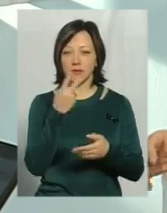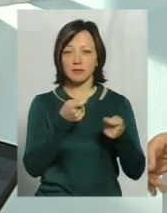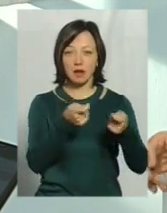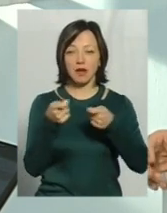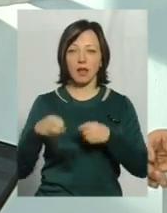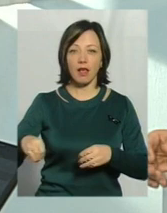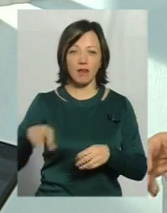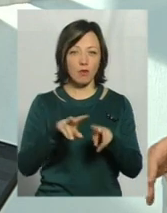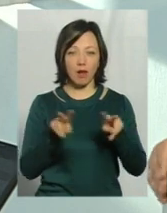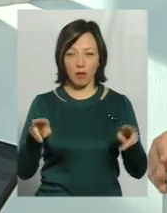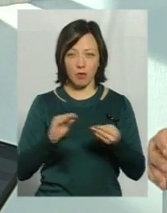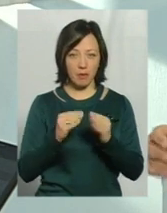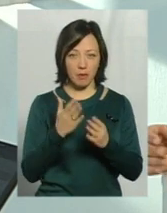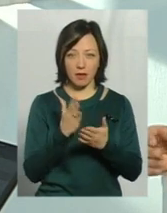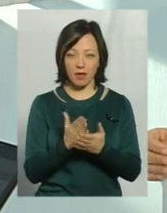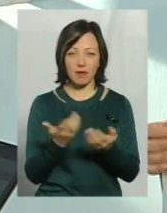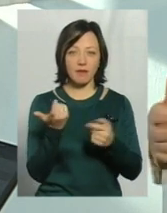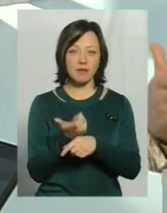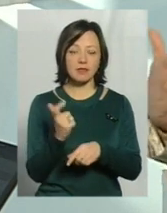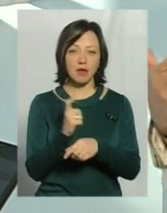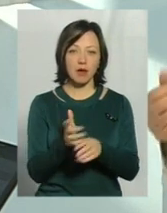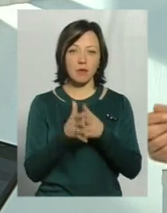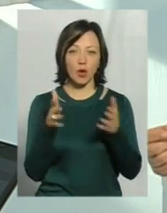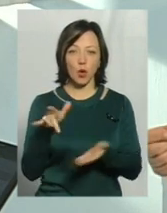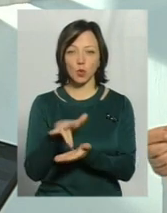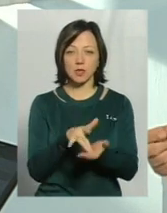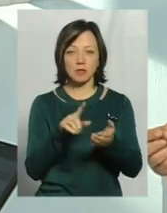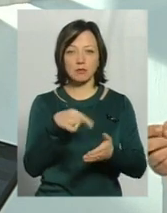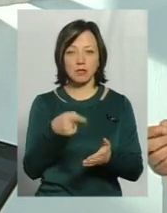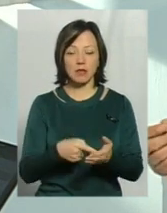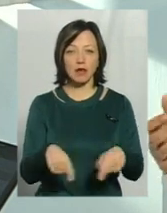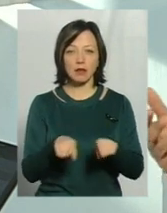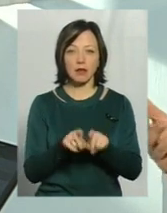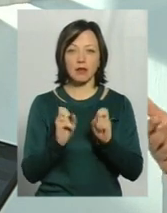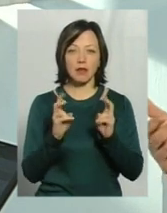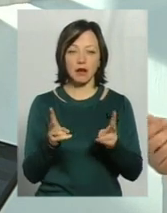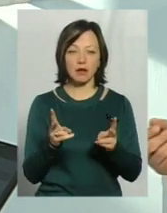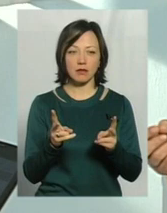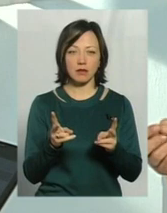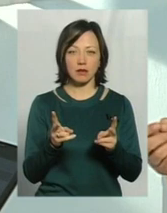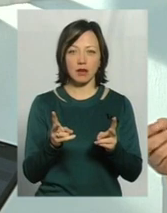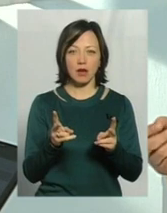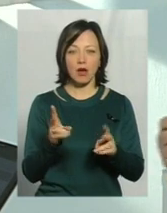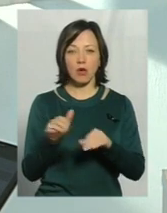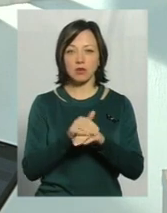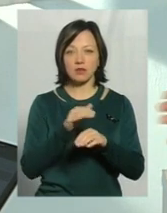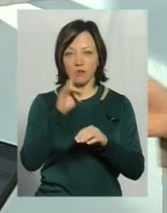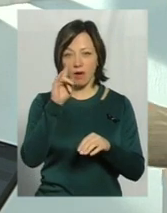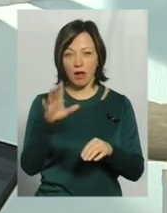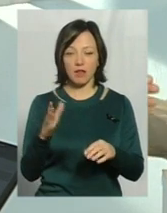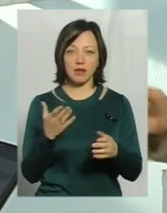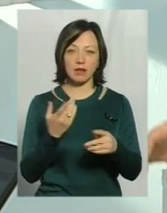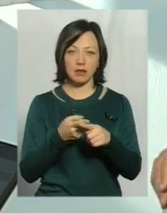що аналогічні проблеми є і в самих туристичних містах, таких, яких розхвалені, розкручені, а